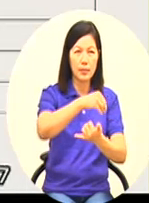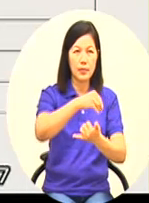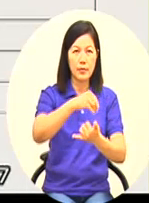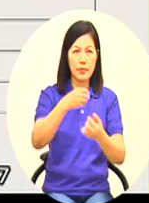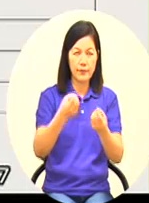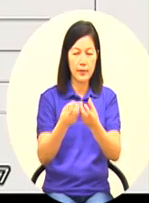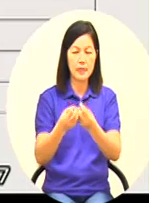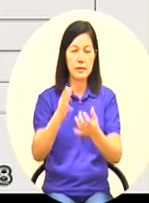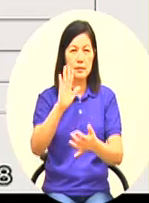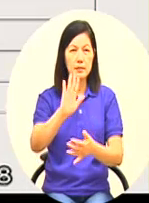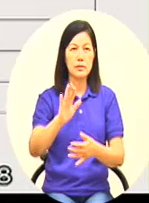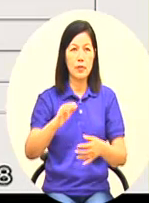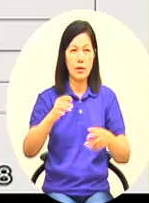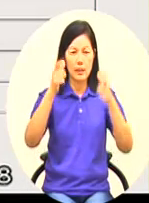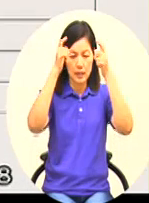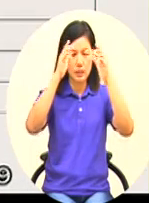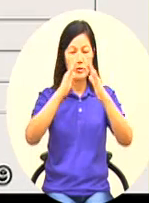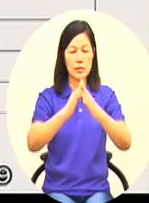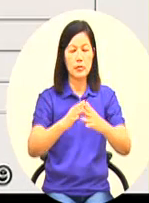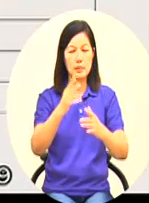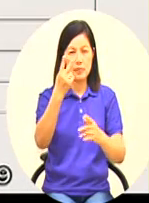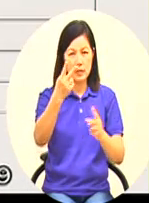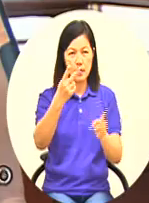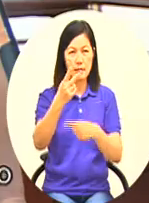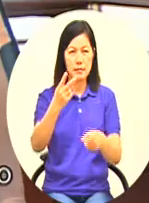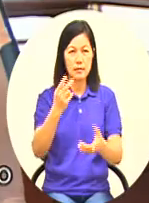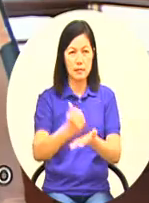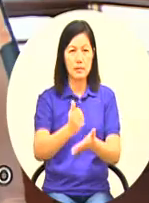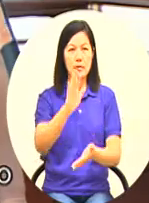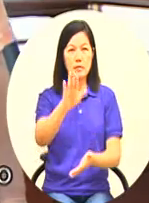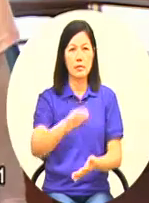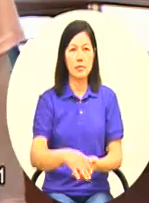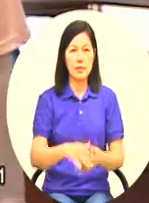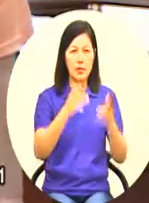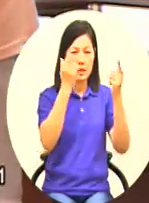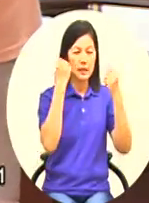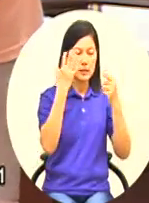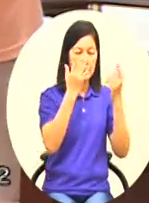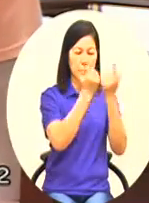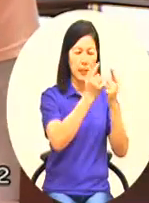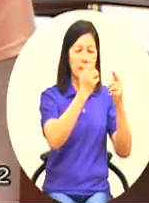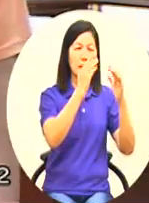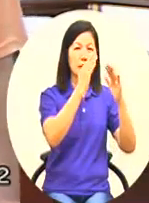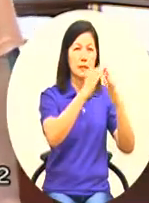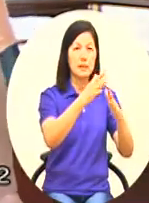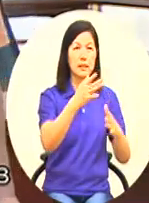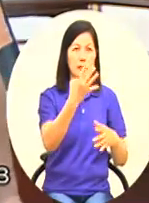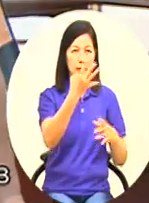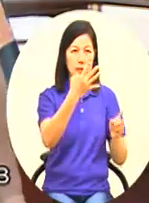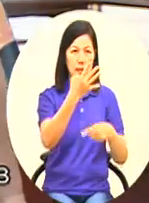雄市点点有2例嘛，吼。啊，新北市也4例嘛，合计拢总13例嘛。